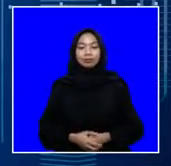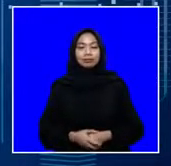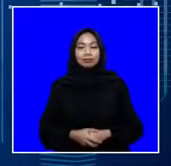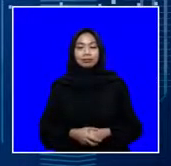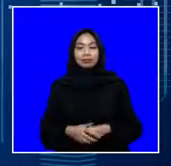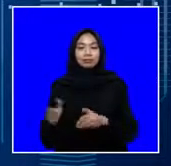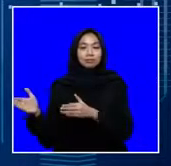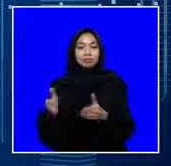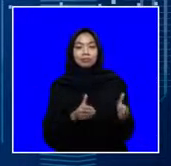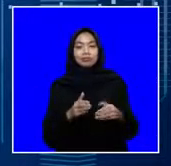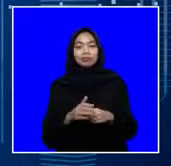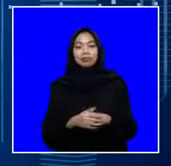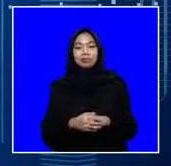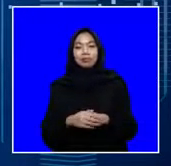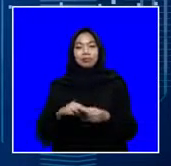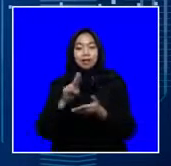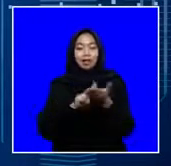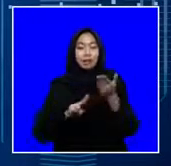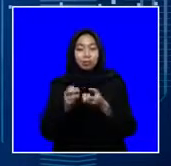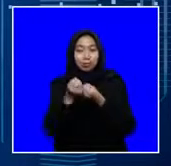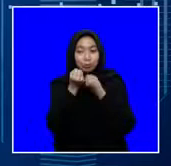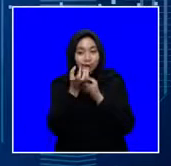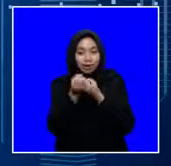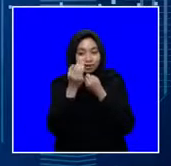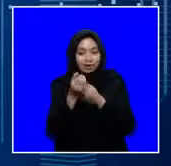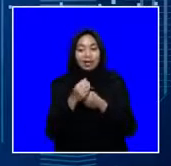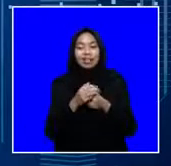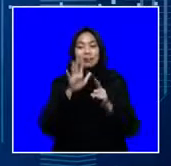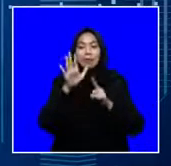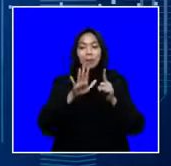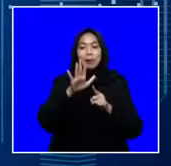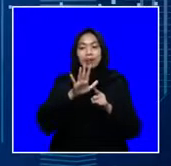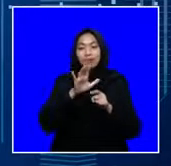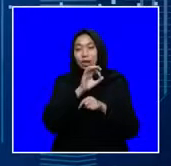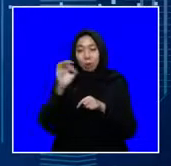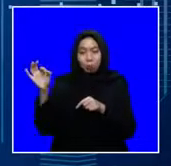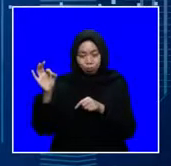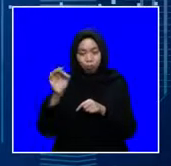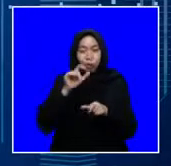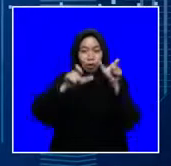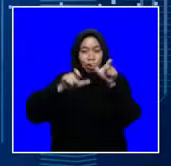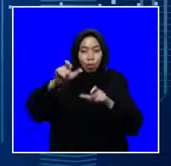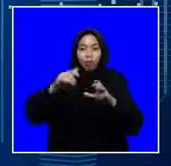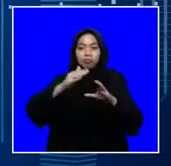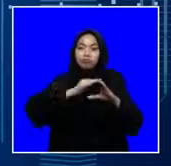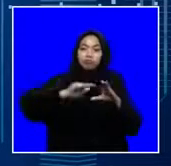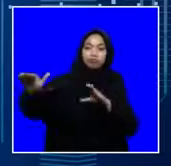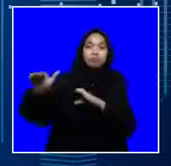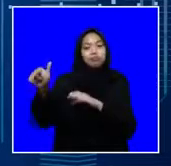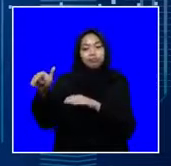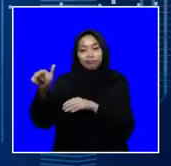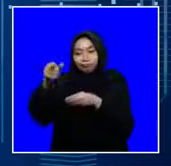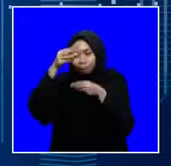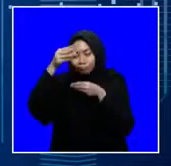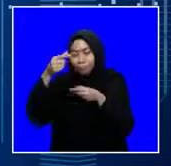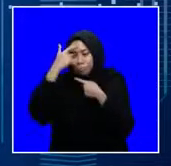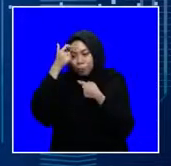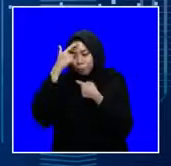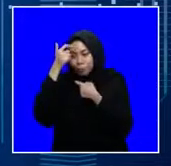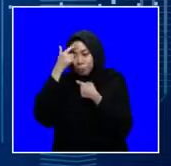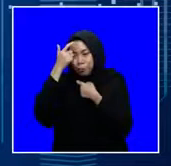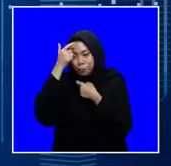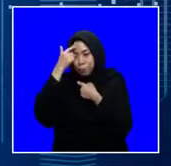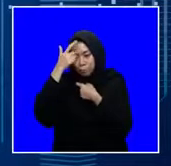Kampus mengajar, ini yang saya bilang tadi, udah 15.000 dikirim, harapannya lebih besar lagi untuk semester berikutnya. Ini luar biasa, kita mengirim anak-anak